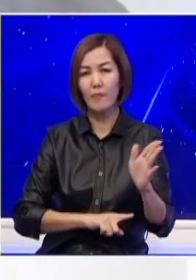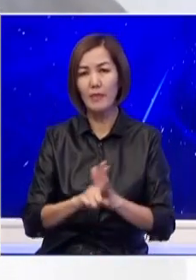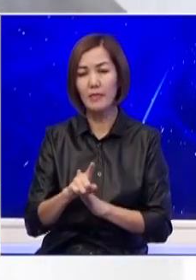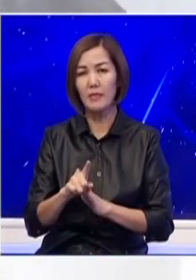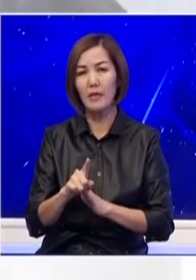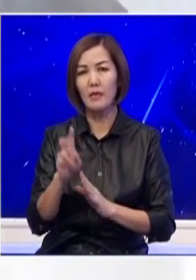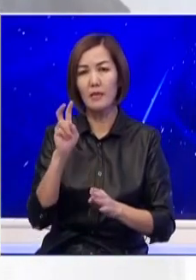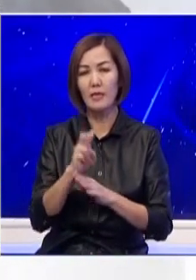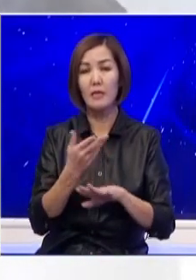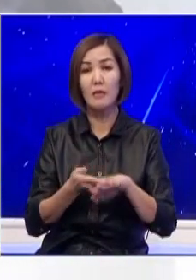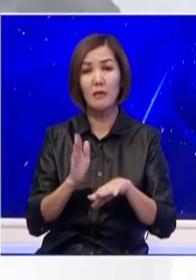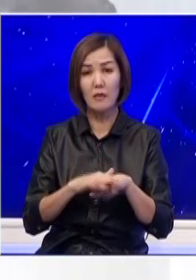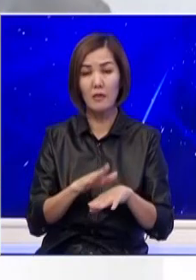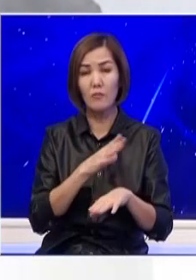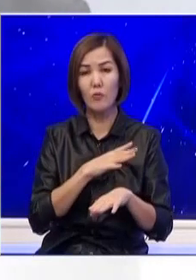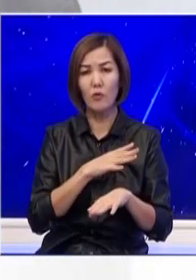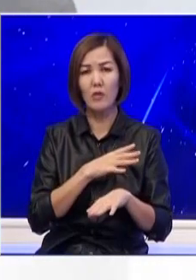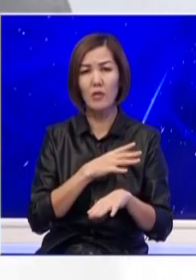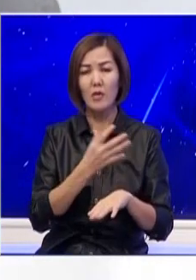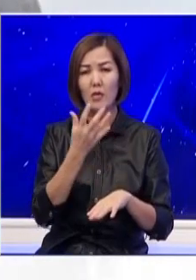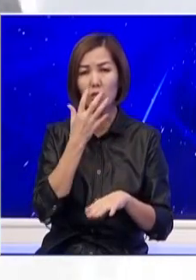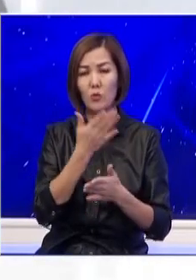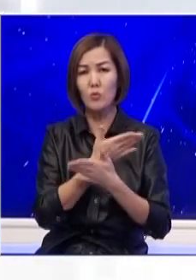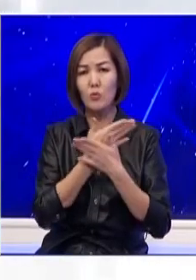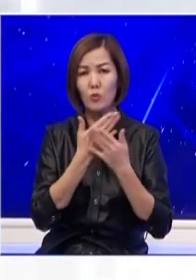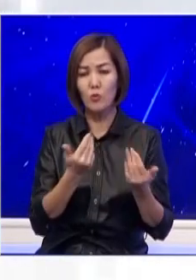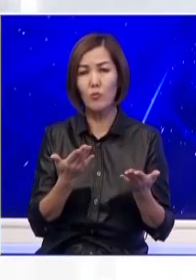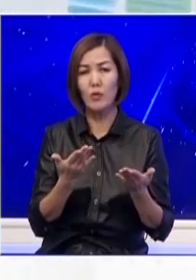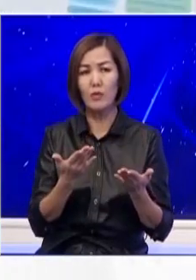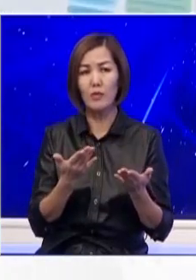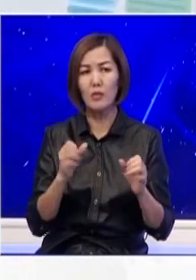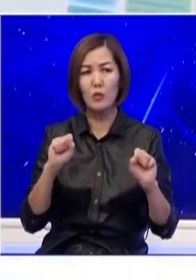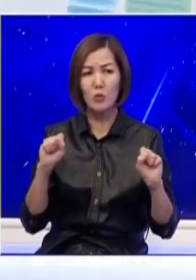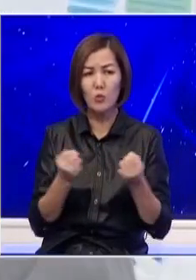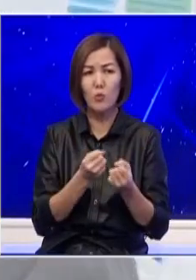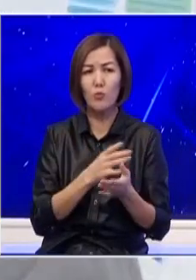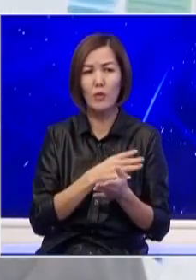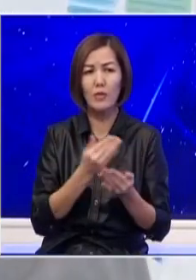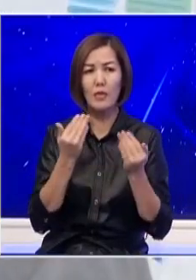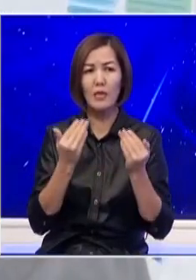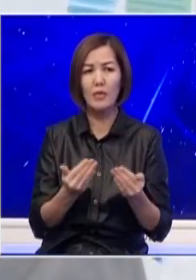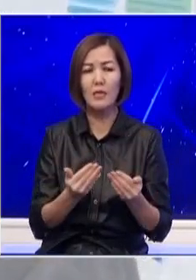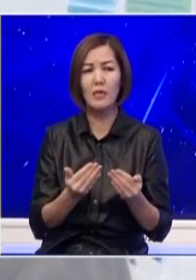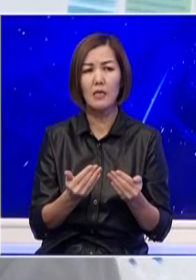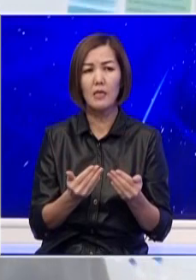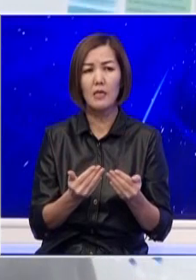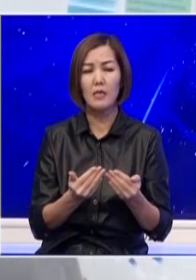қиын қалыпты де, атаплениялар суып қалатын. Енді біздің